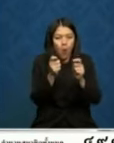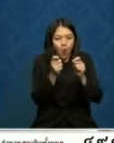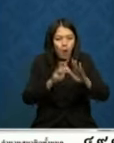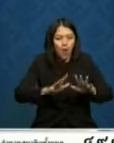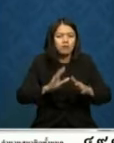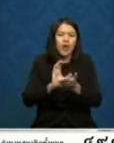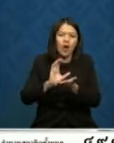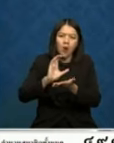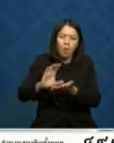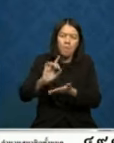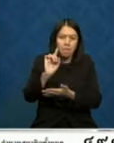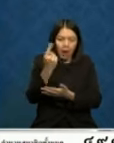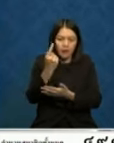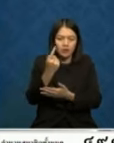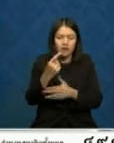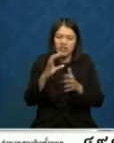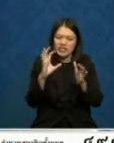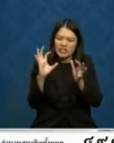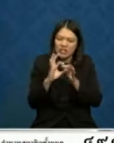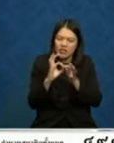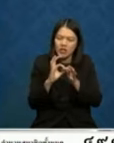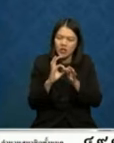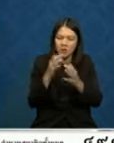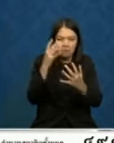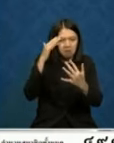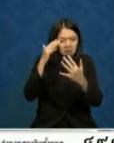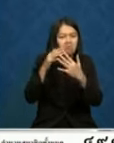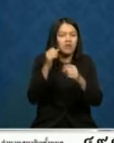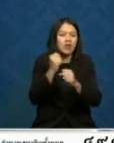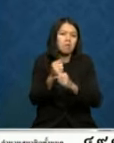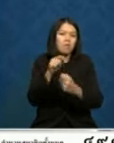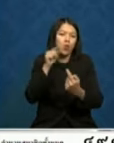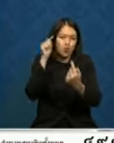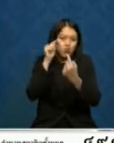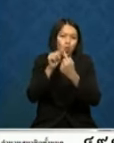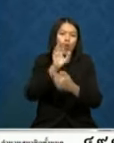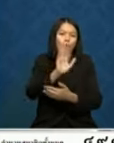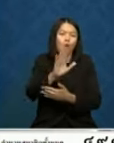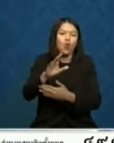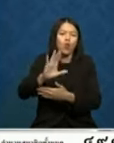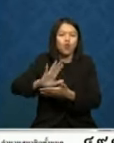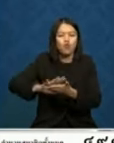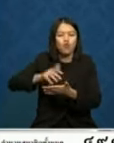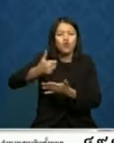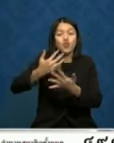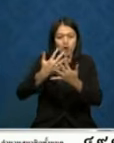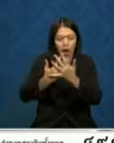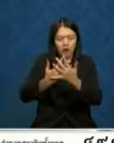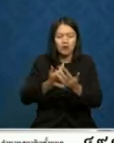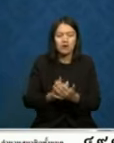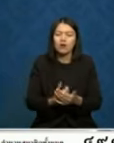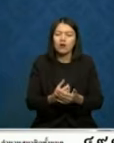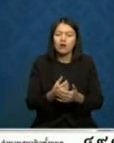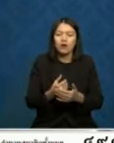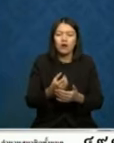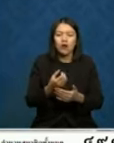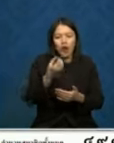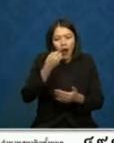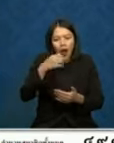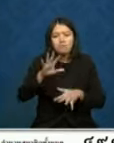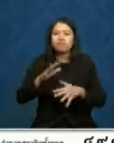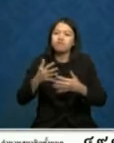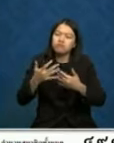จัดสรรงบประมาณใหม่นะคะที่สอดรับกับพันธกิจของท่านอย่างแท้จริงนะคะโดยเฉพาะอย่างยิ่งการฟื้นฟูผู้ต้องขังนะคะเพื่อกลับคืนพวกเข